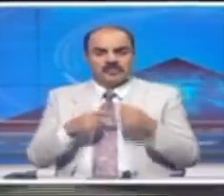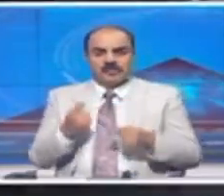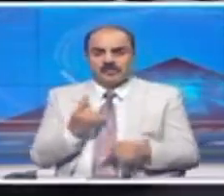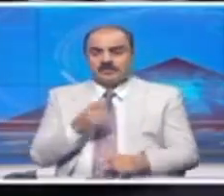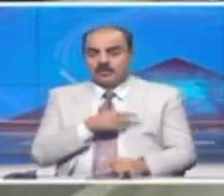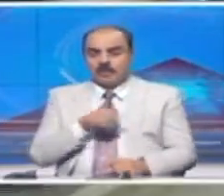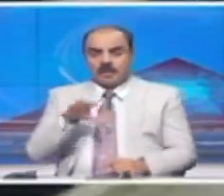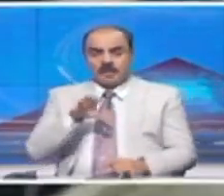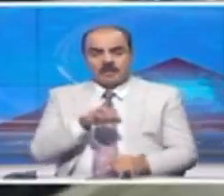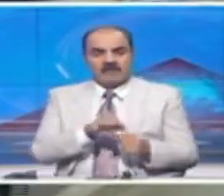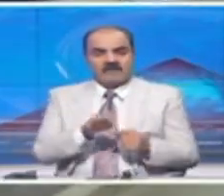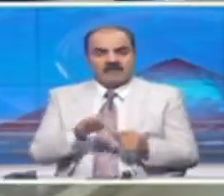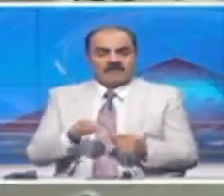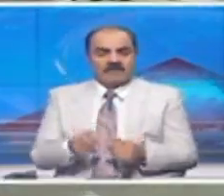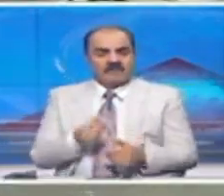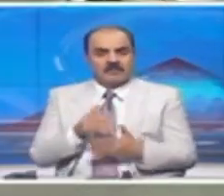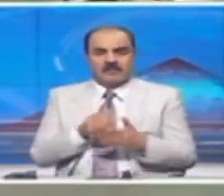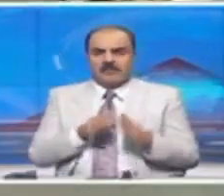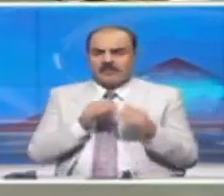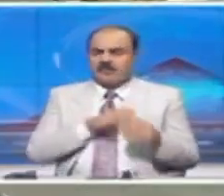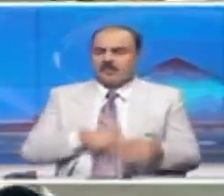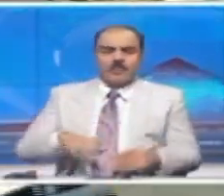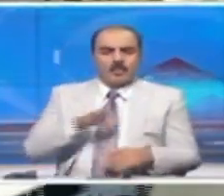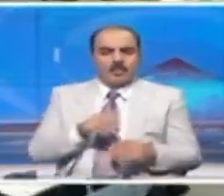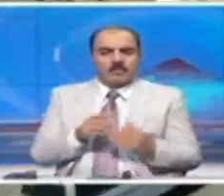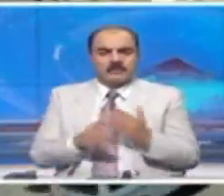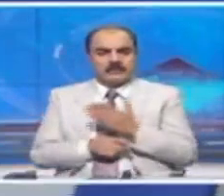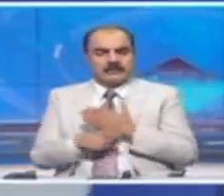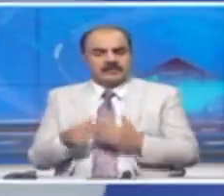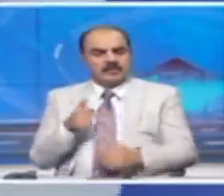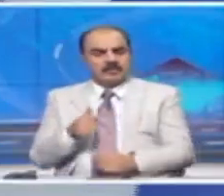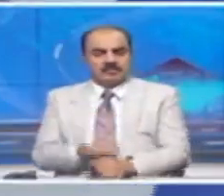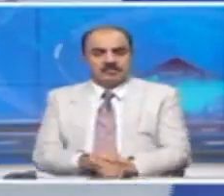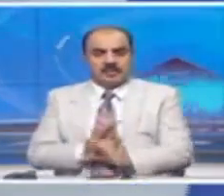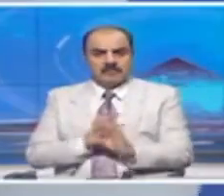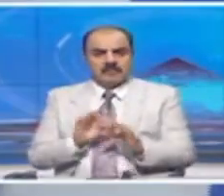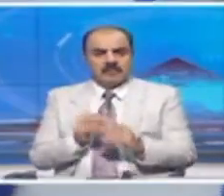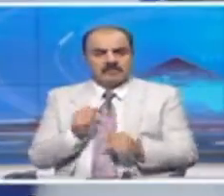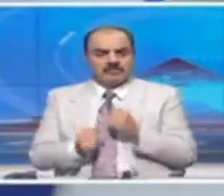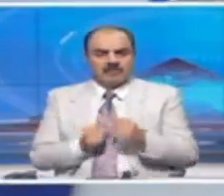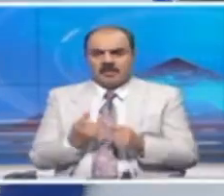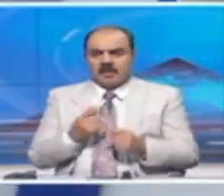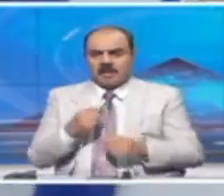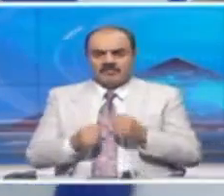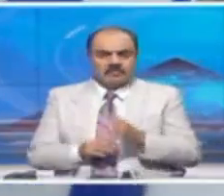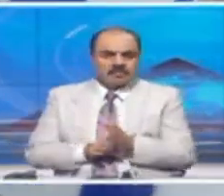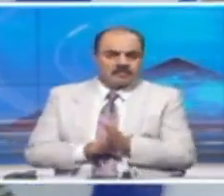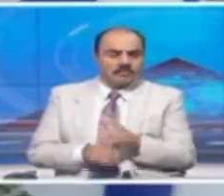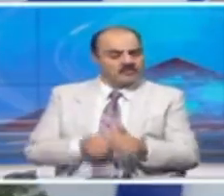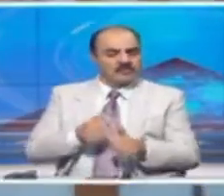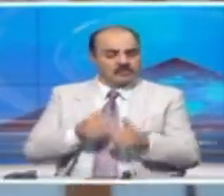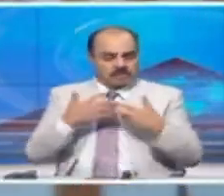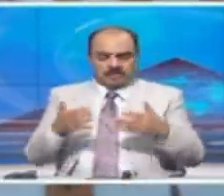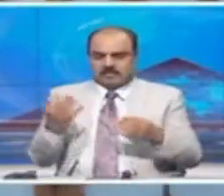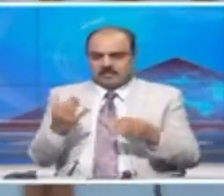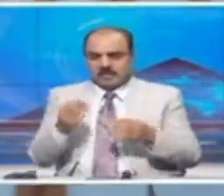لأجهزة وزارة الداخلية على مستوى الجمهورية خلال أسبوع، حققت خلالها الأجهزة الأمنية نجاحات كبيرة